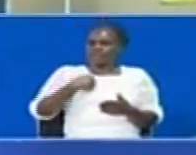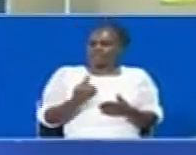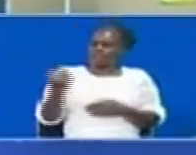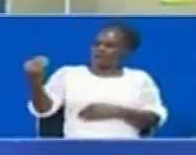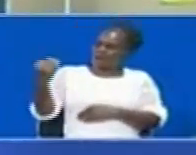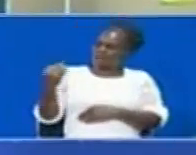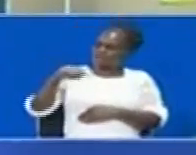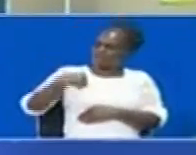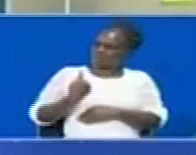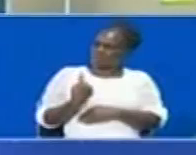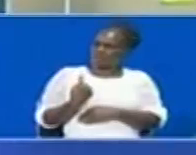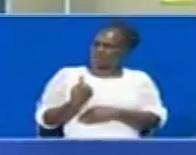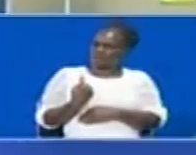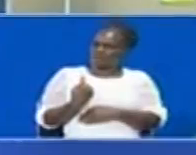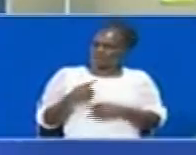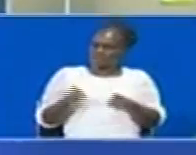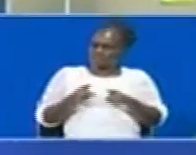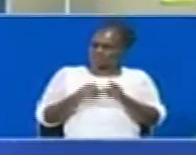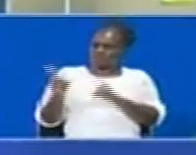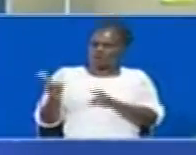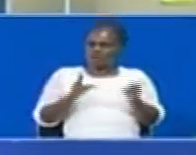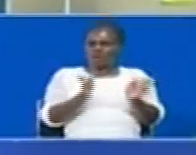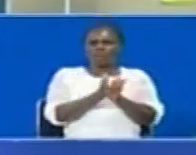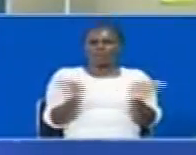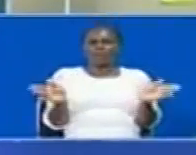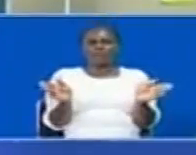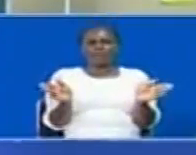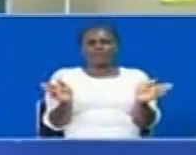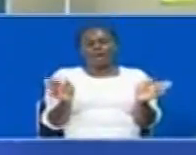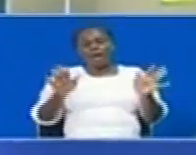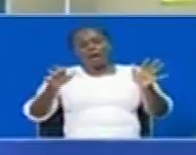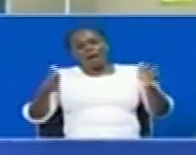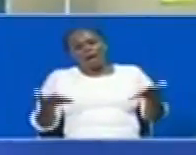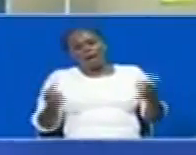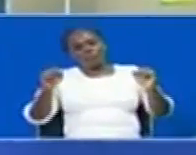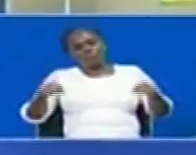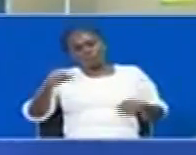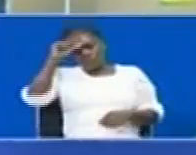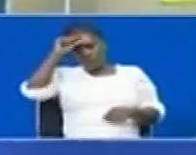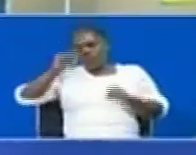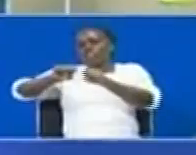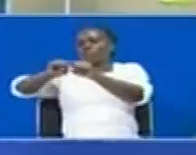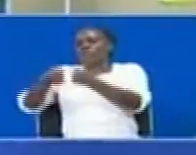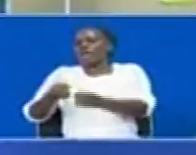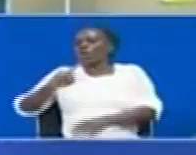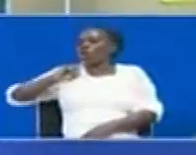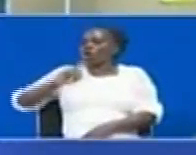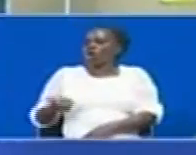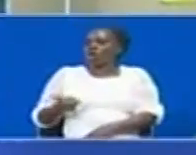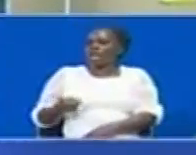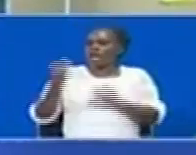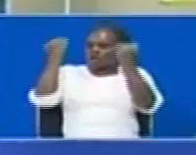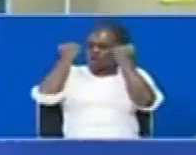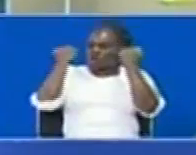tunajiuliza kama wanachama na pia vile vile kama wananchi wa Kenya hii, itakuwaje serikali ikikiuka maagizo ya mahakama?